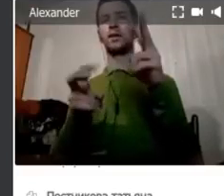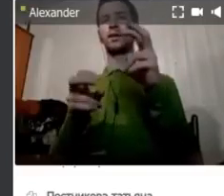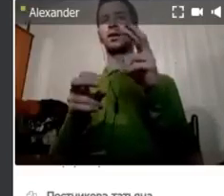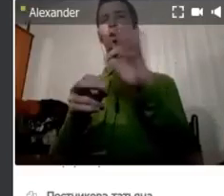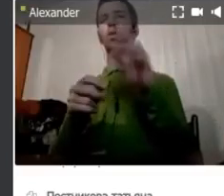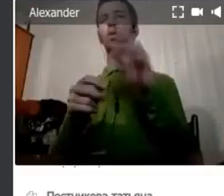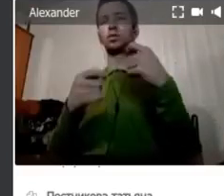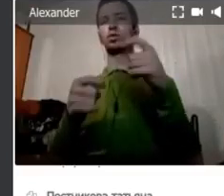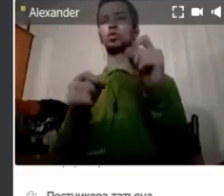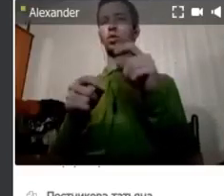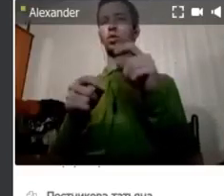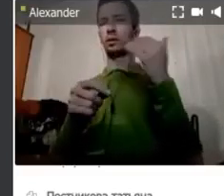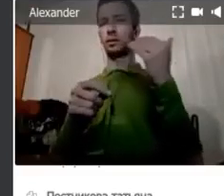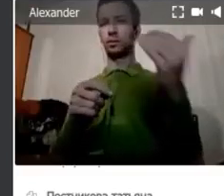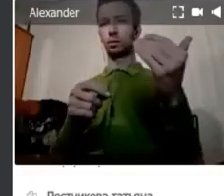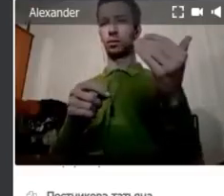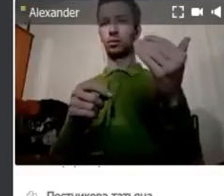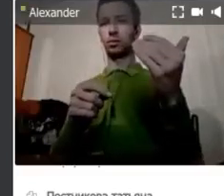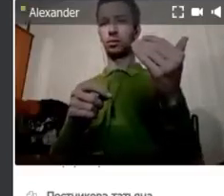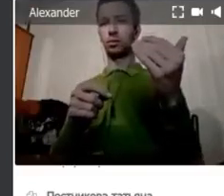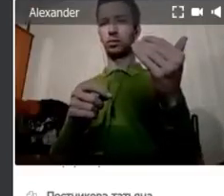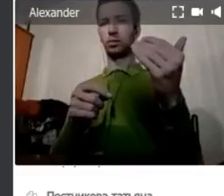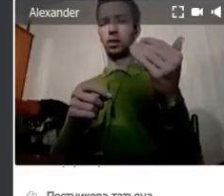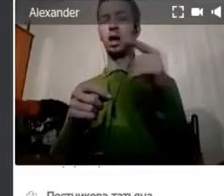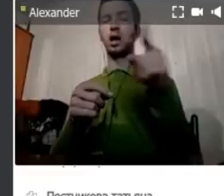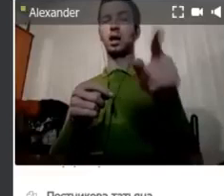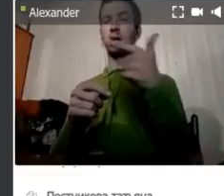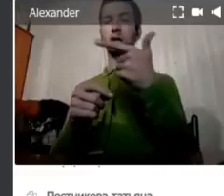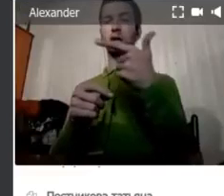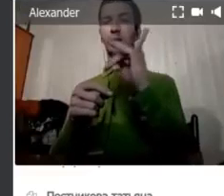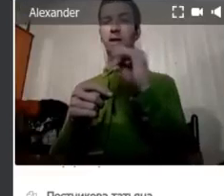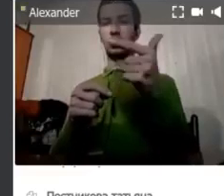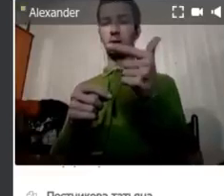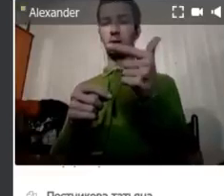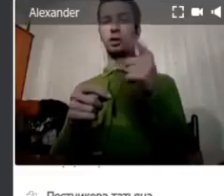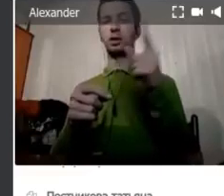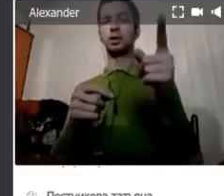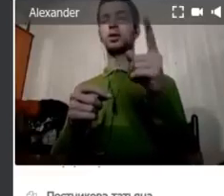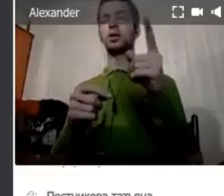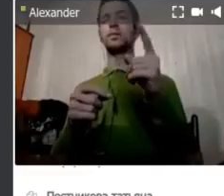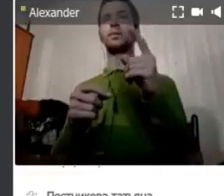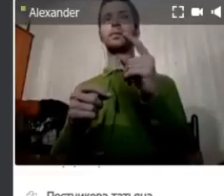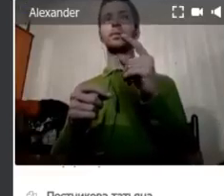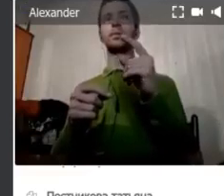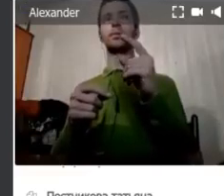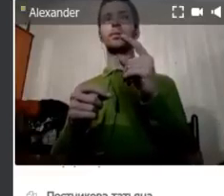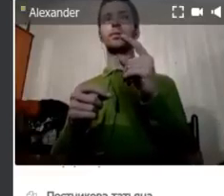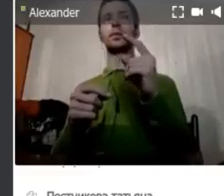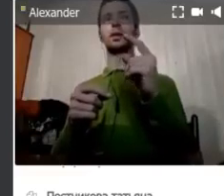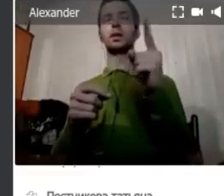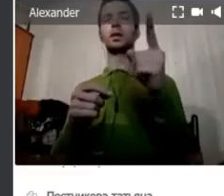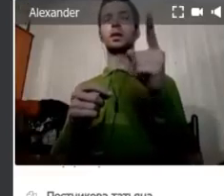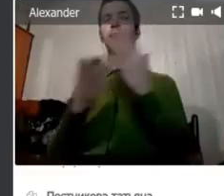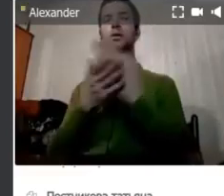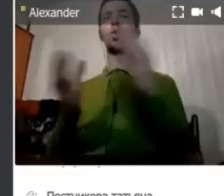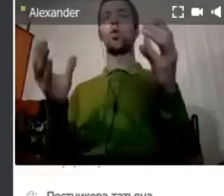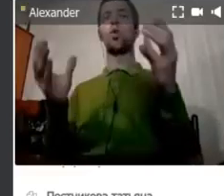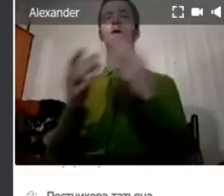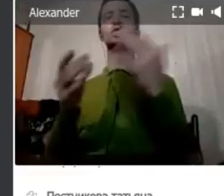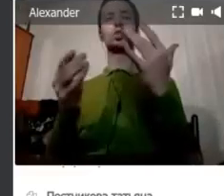бумаги, обслуживание клиентов, инвесторов. Но Global Intergold это не просто компания, это торговое